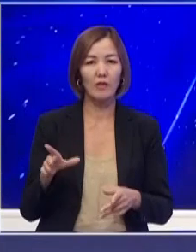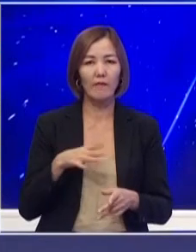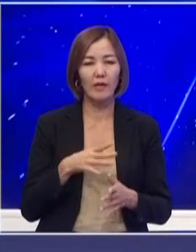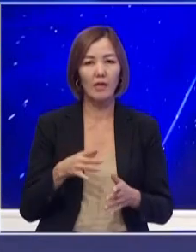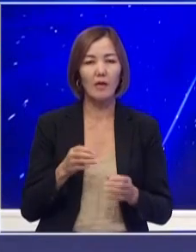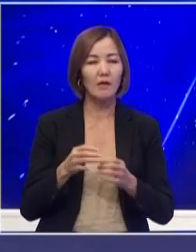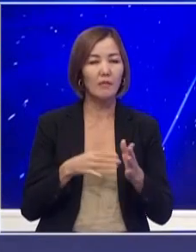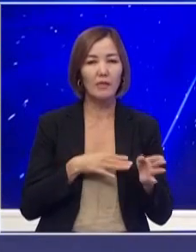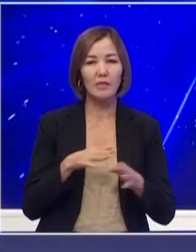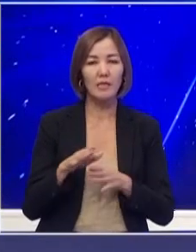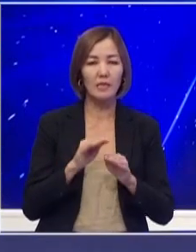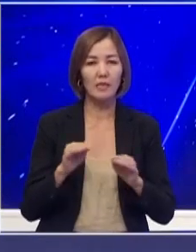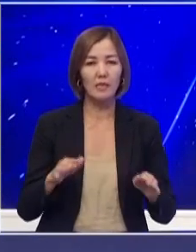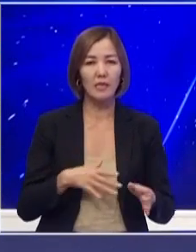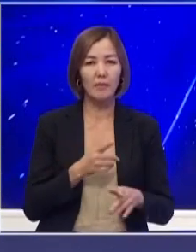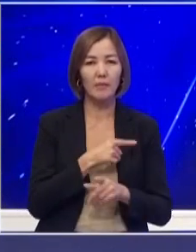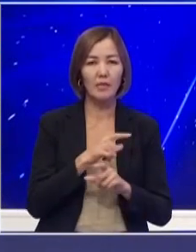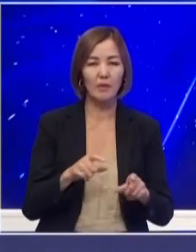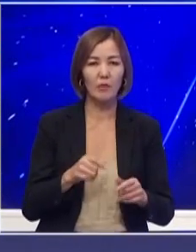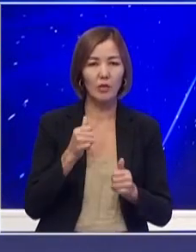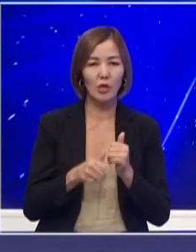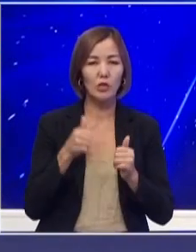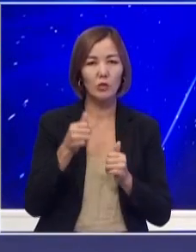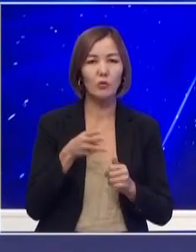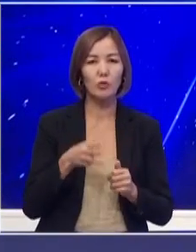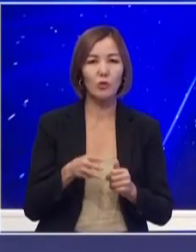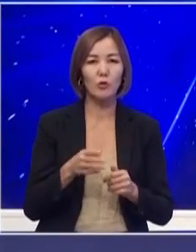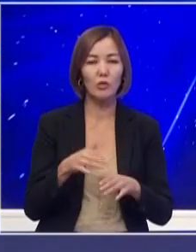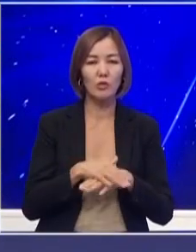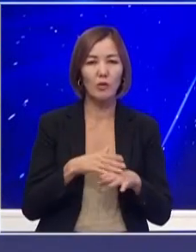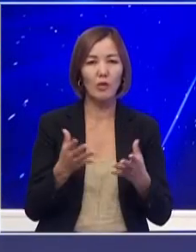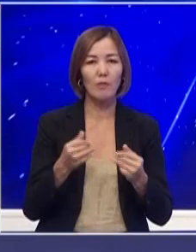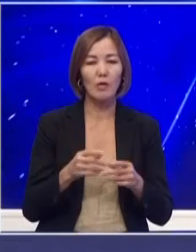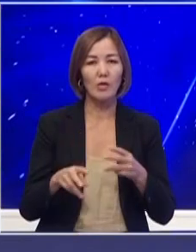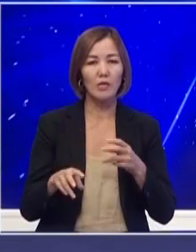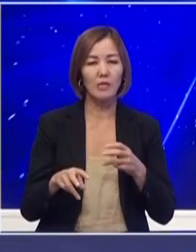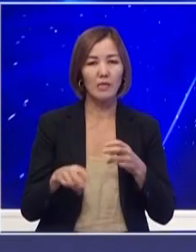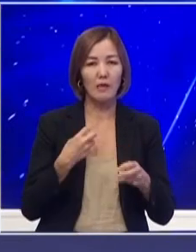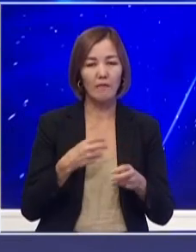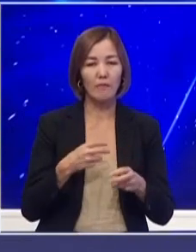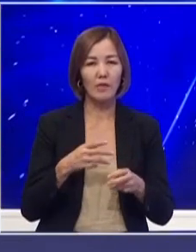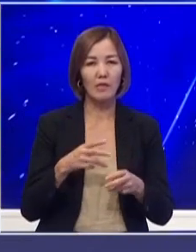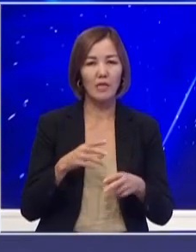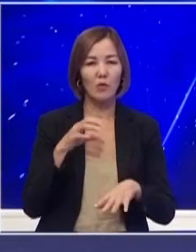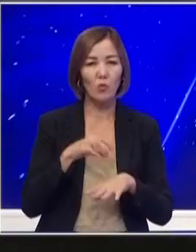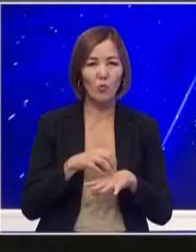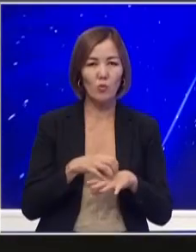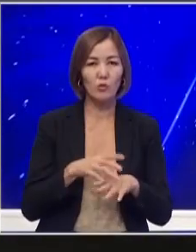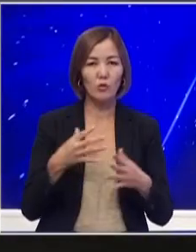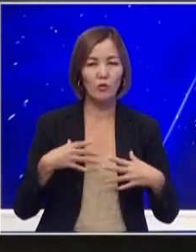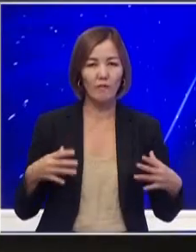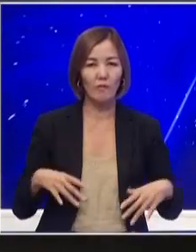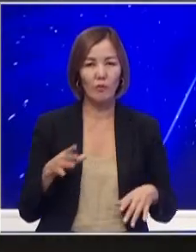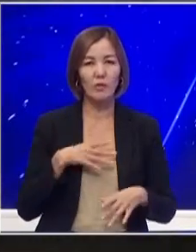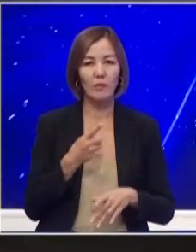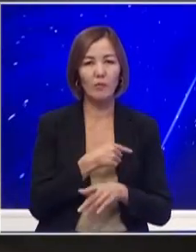несовершеннолетние дети. По словам медработников, ежегодно более 4000 жителей получают травмы от бродячих животных, обращаются